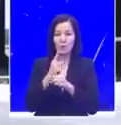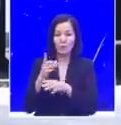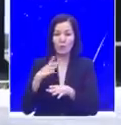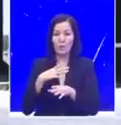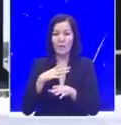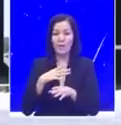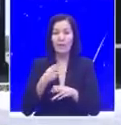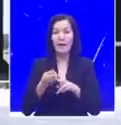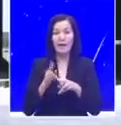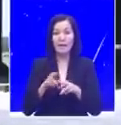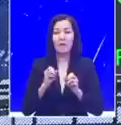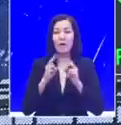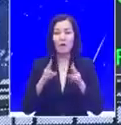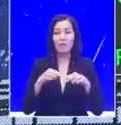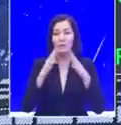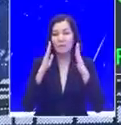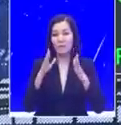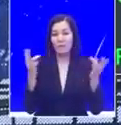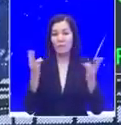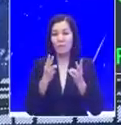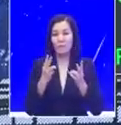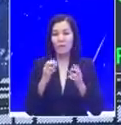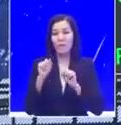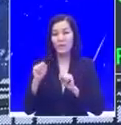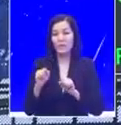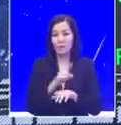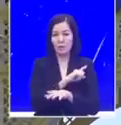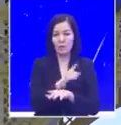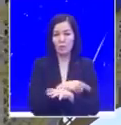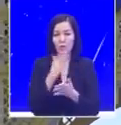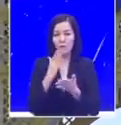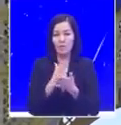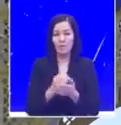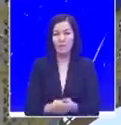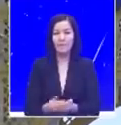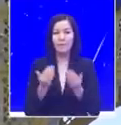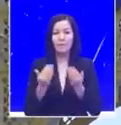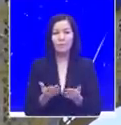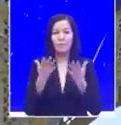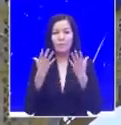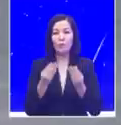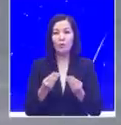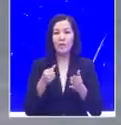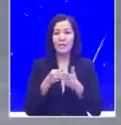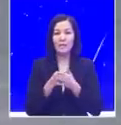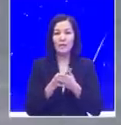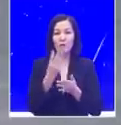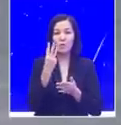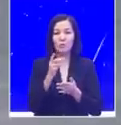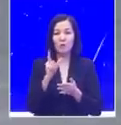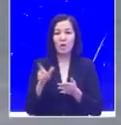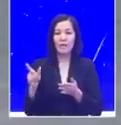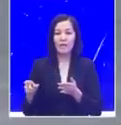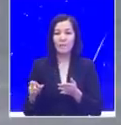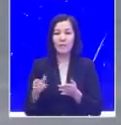Әрине, қауіпсіздік үшін сақтық шаралары біздің тараптан да күшейтілген. Бүгінге дейін бізде 3 адамда